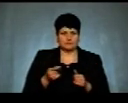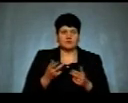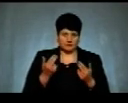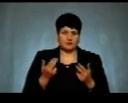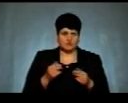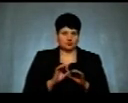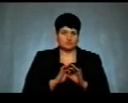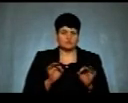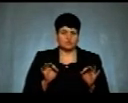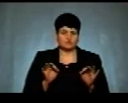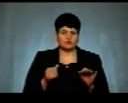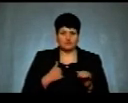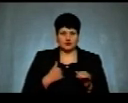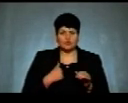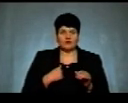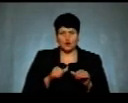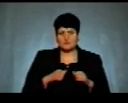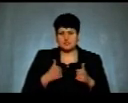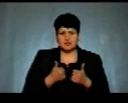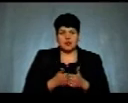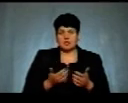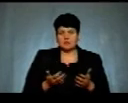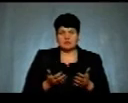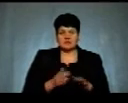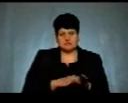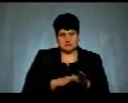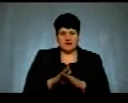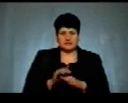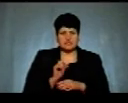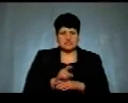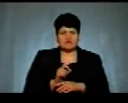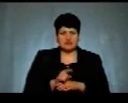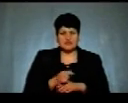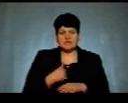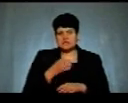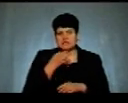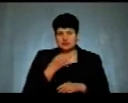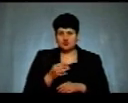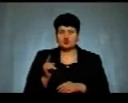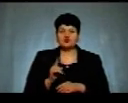успішно. Військові комісаріати справили завданням. Я скажу, що